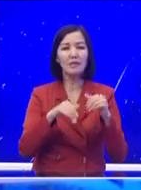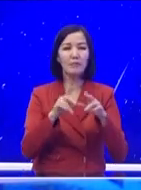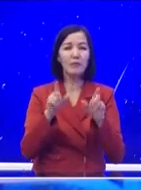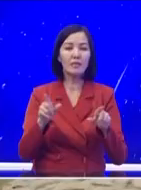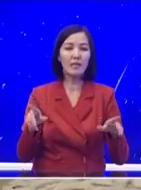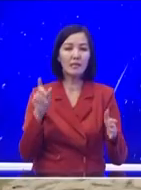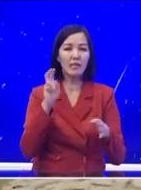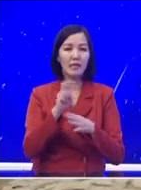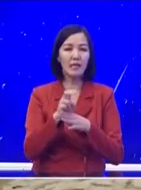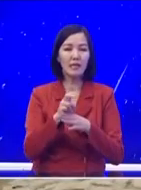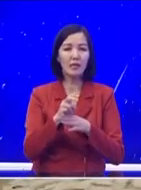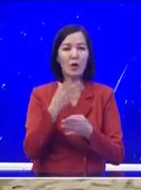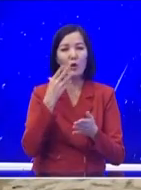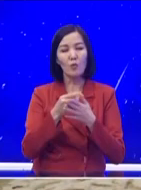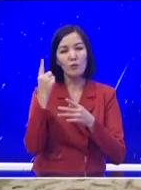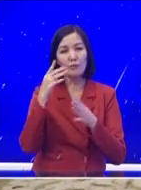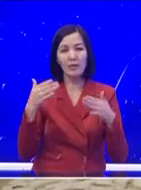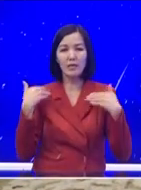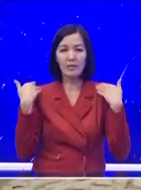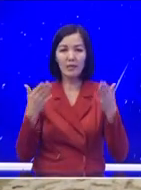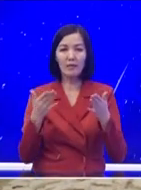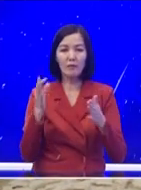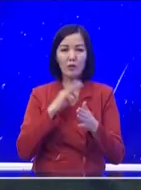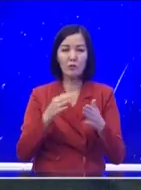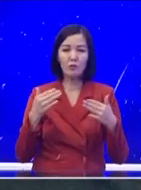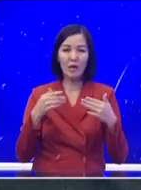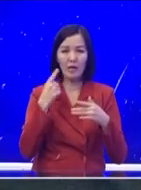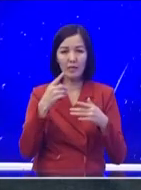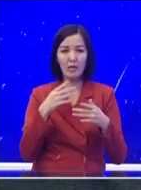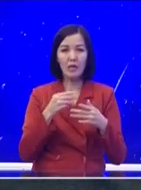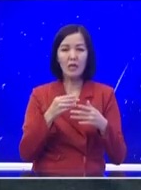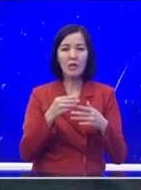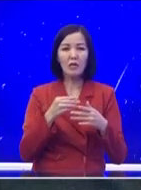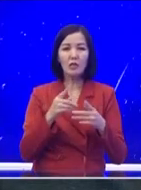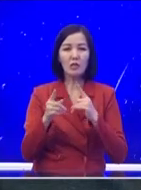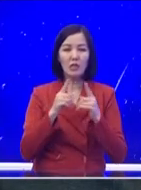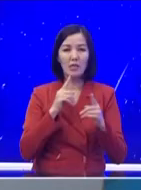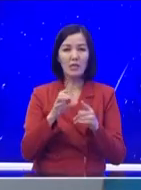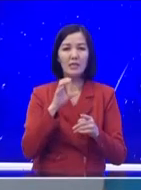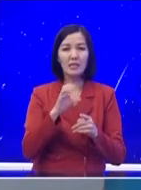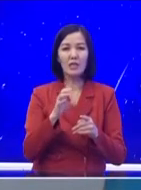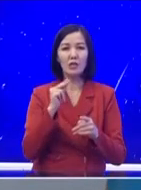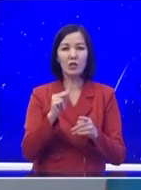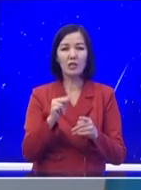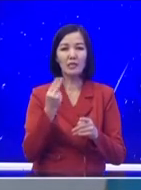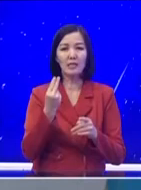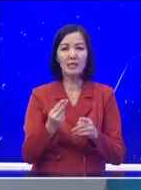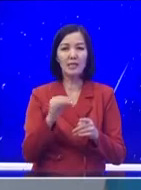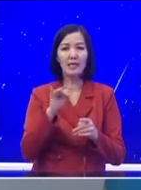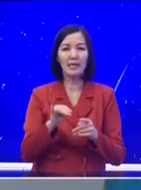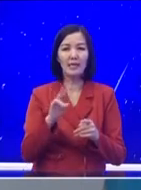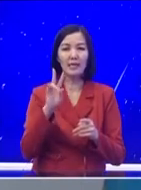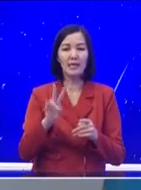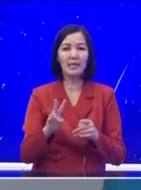аталған нұсқа бойынша өз пікірлерін ортаға салып, тиімді ұсыныстарын айтты. Жиында С, Ч, Ц,